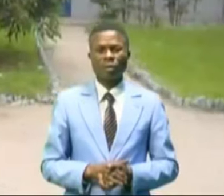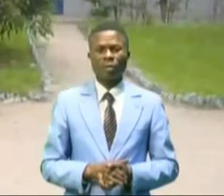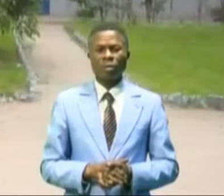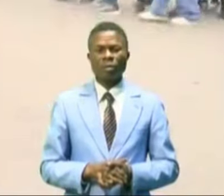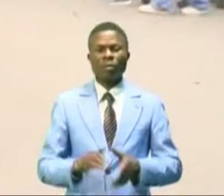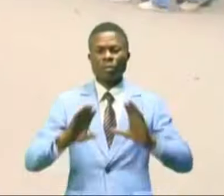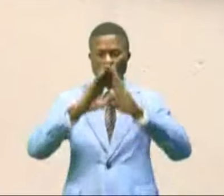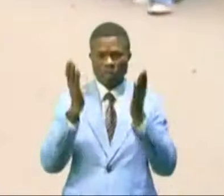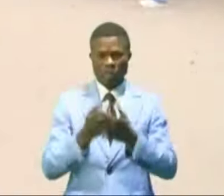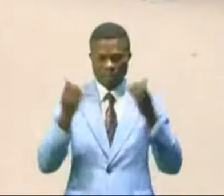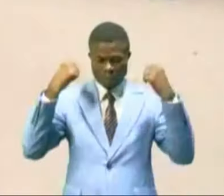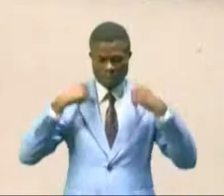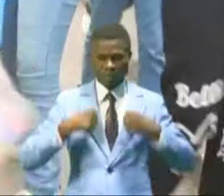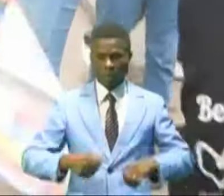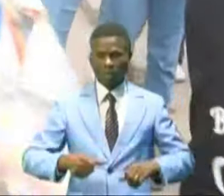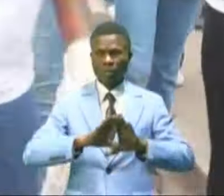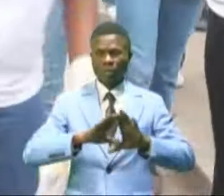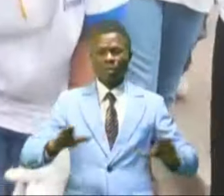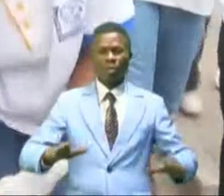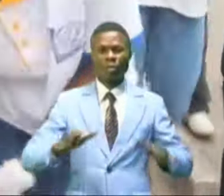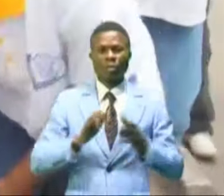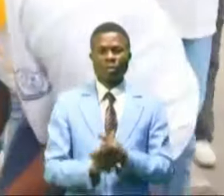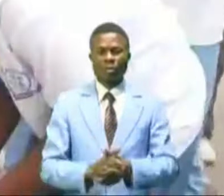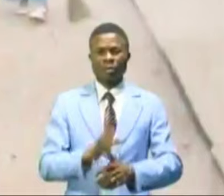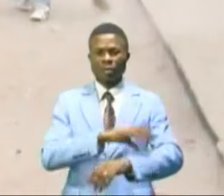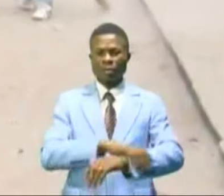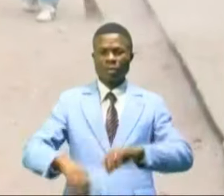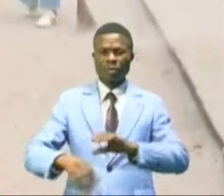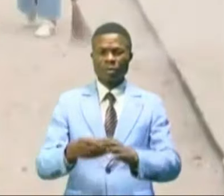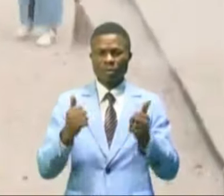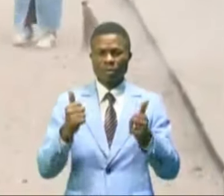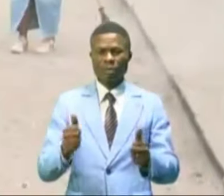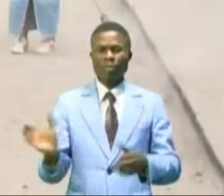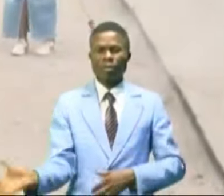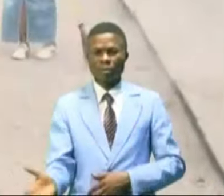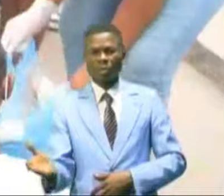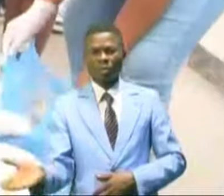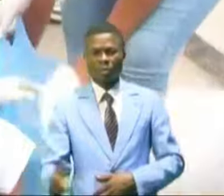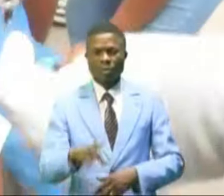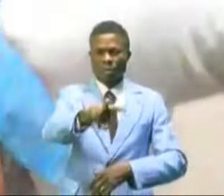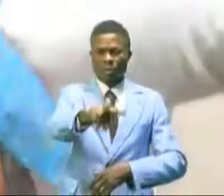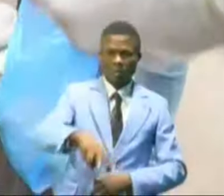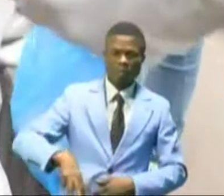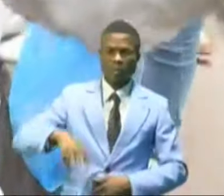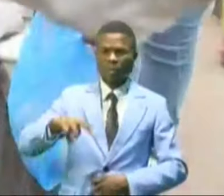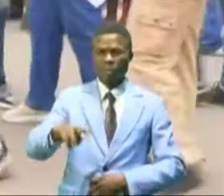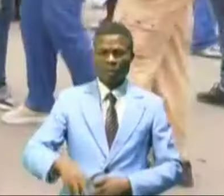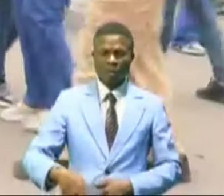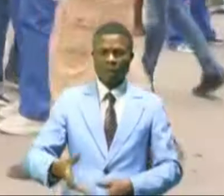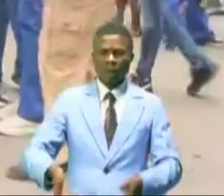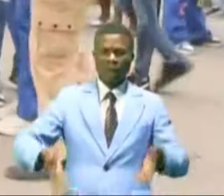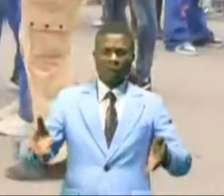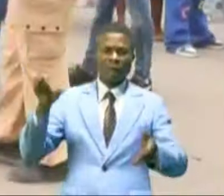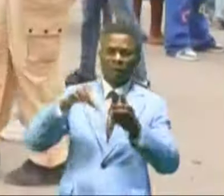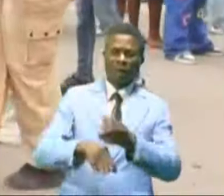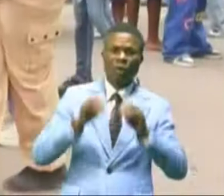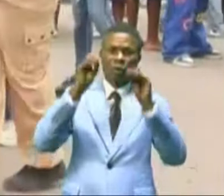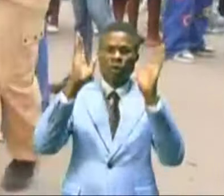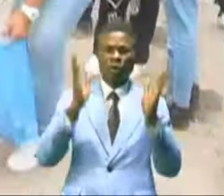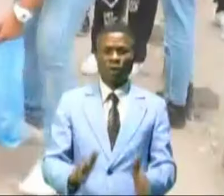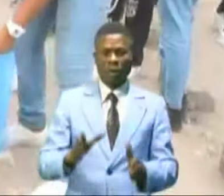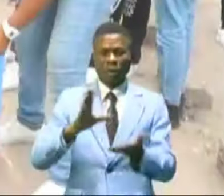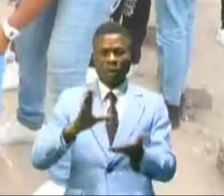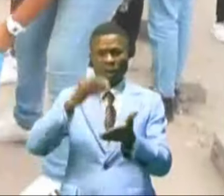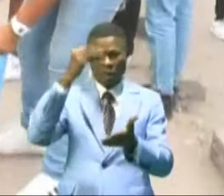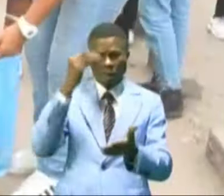Tous vêtus de gants sur les deux mains, masconnés, balais, râteaux et sac à poubelle en main, les enseignants et élèves du